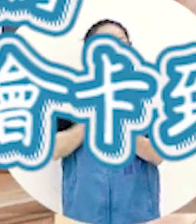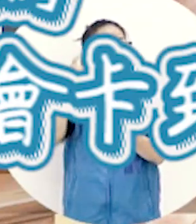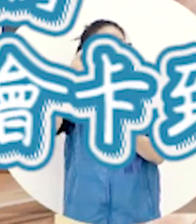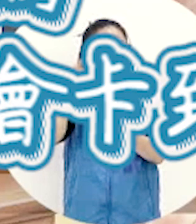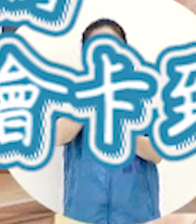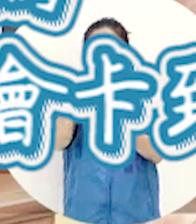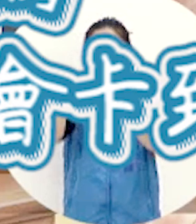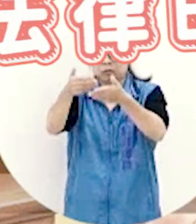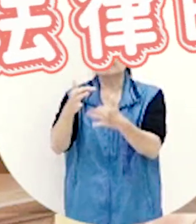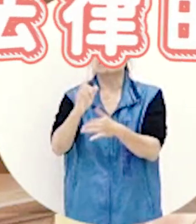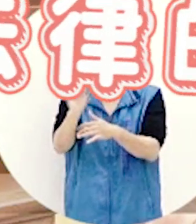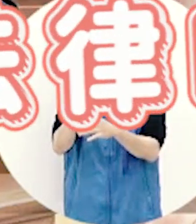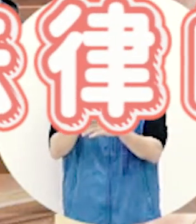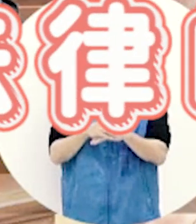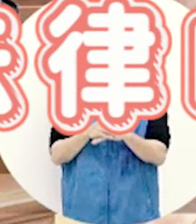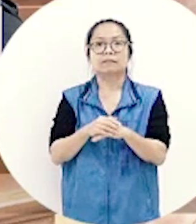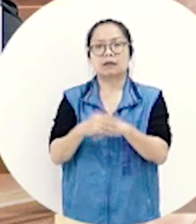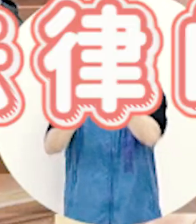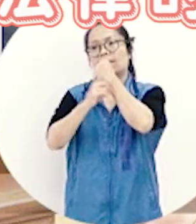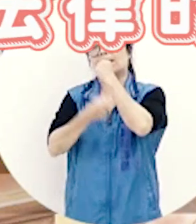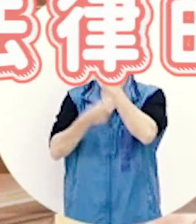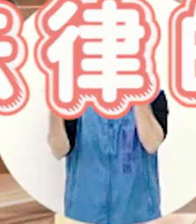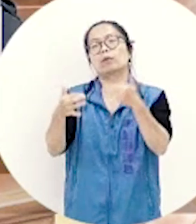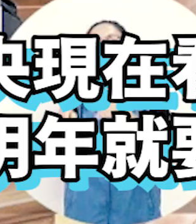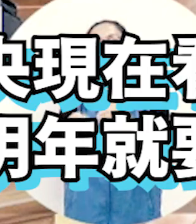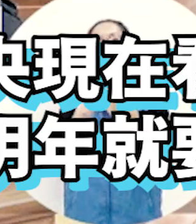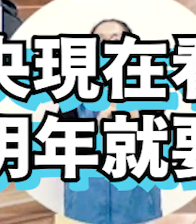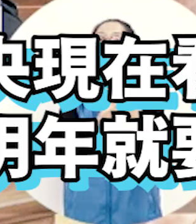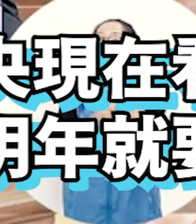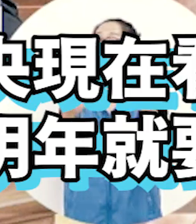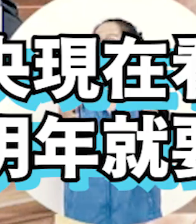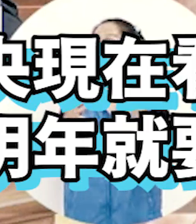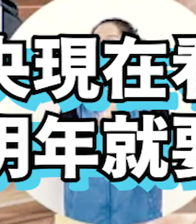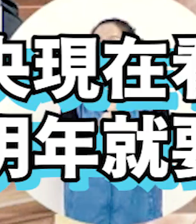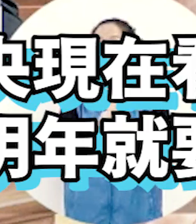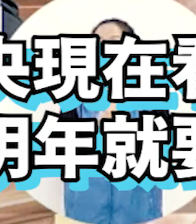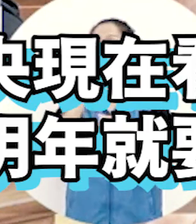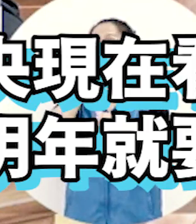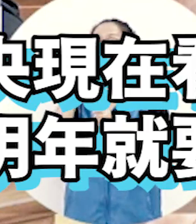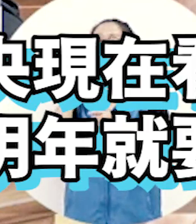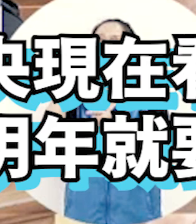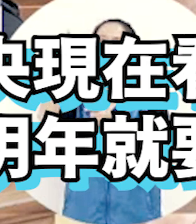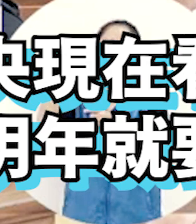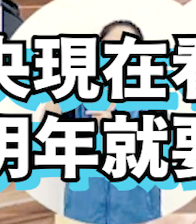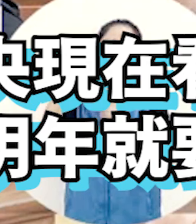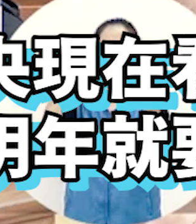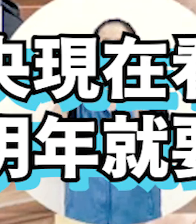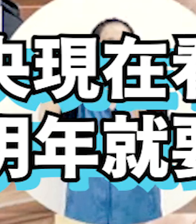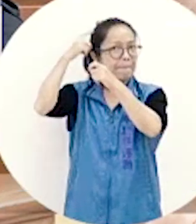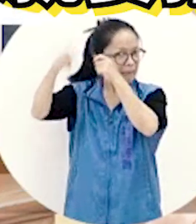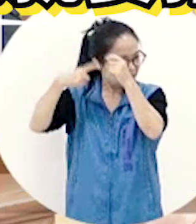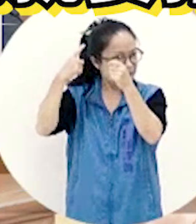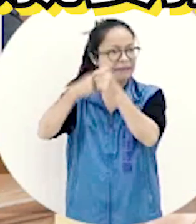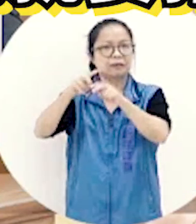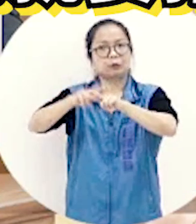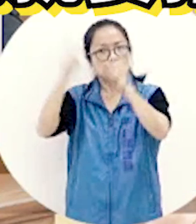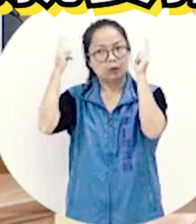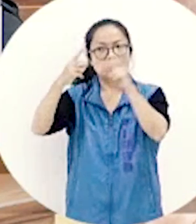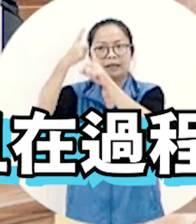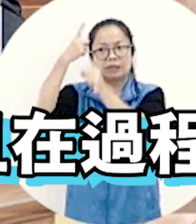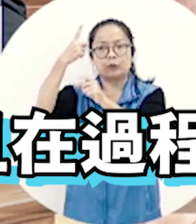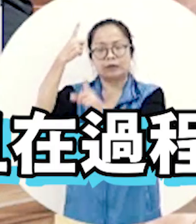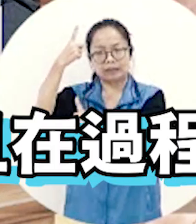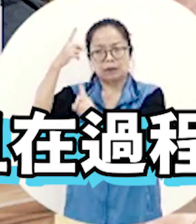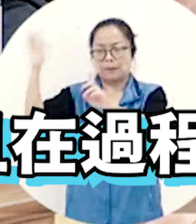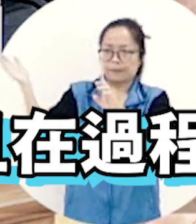终会卡到一个问题，就是法律的问题。 对， 就法律问题，因为中央现在看起来就势必明年就要推动，1月1号就要推动了